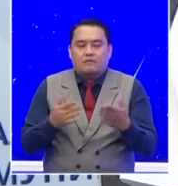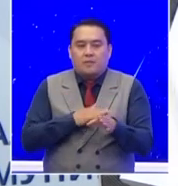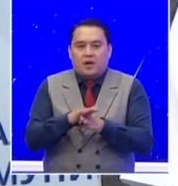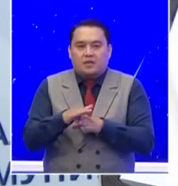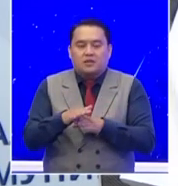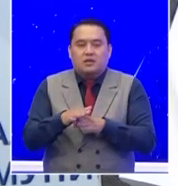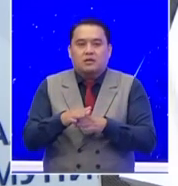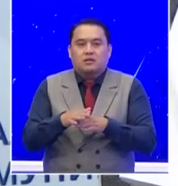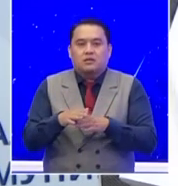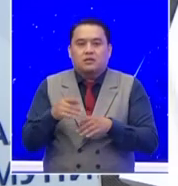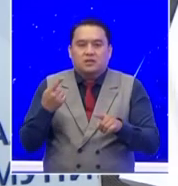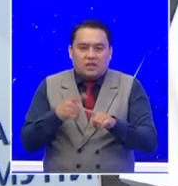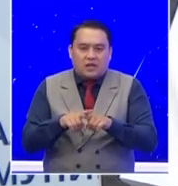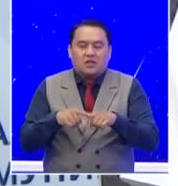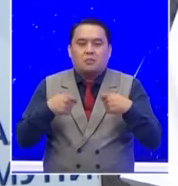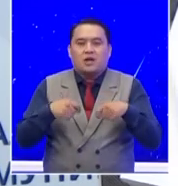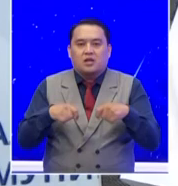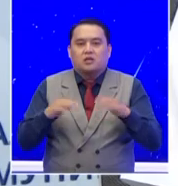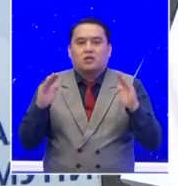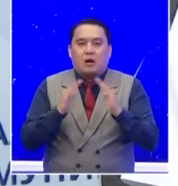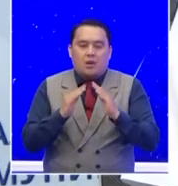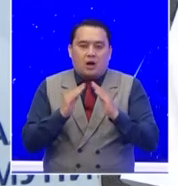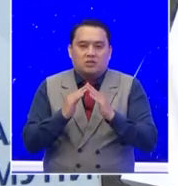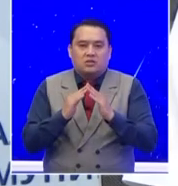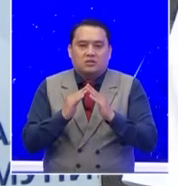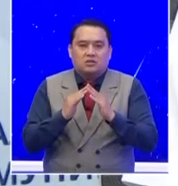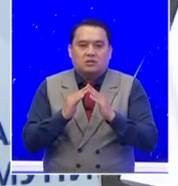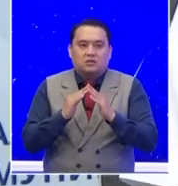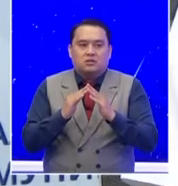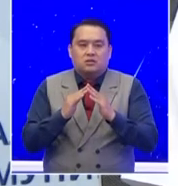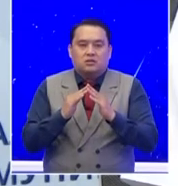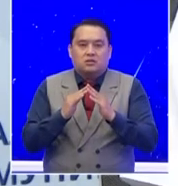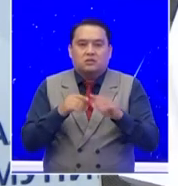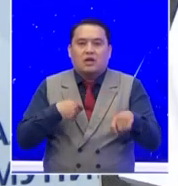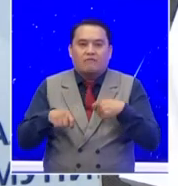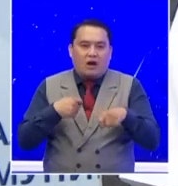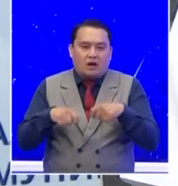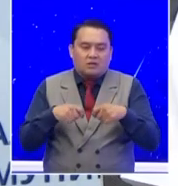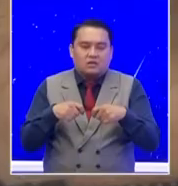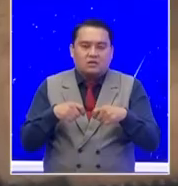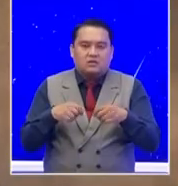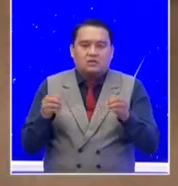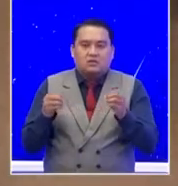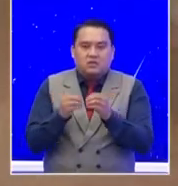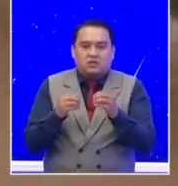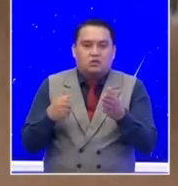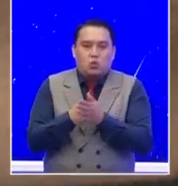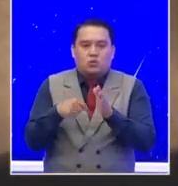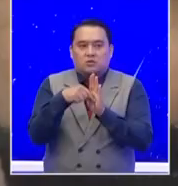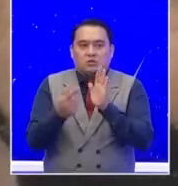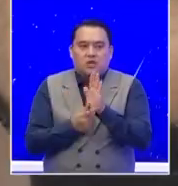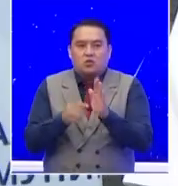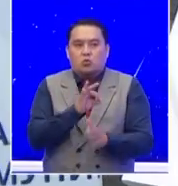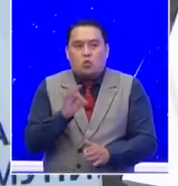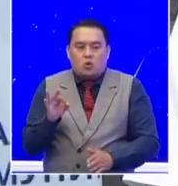бытовой техники домашних домашних домашних товаров ограничились 10 до 17 мин